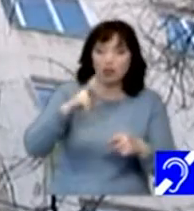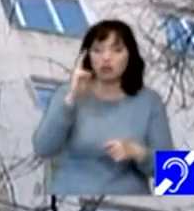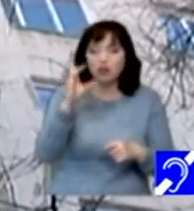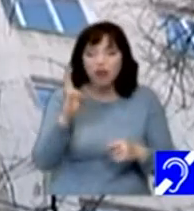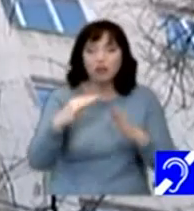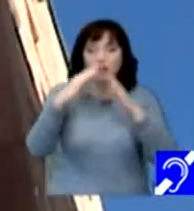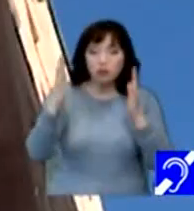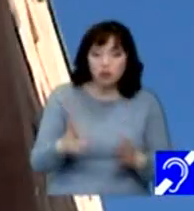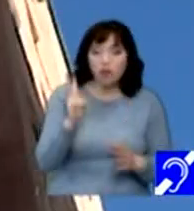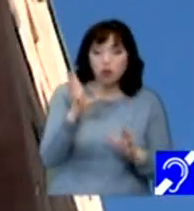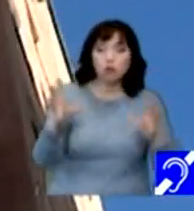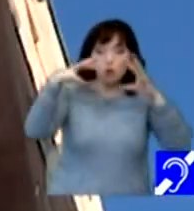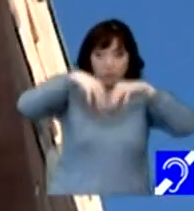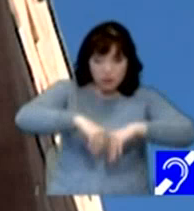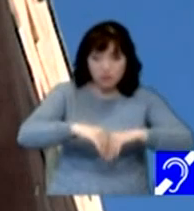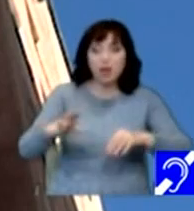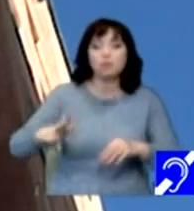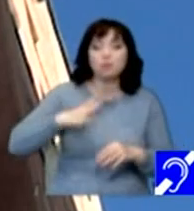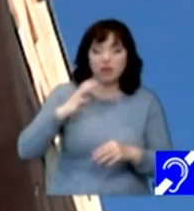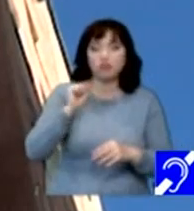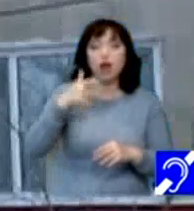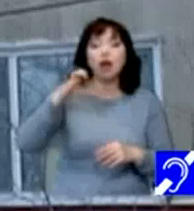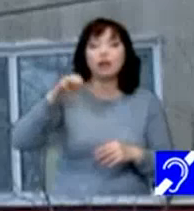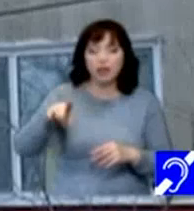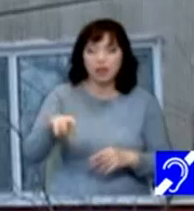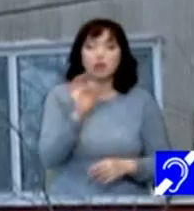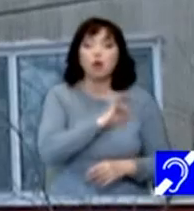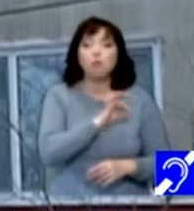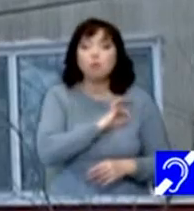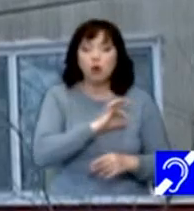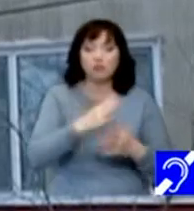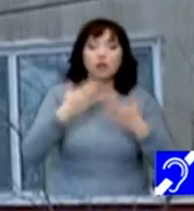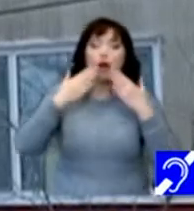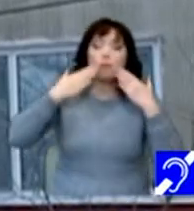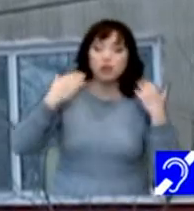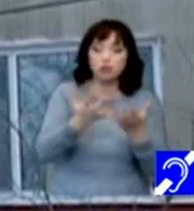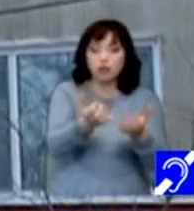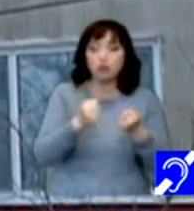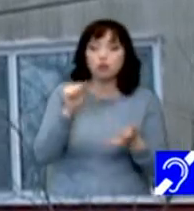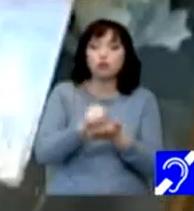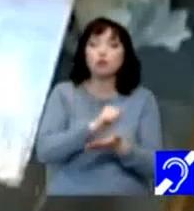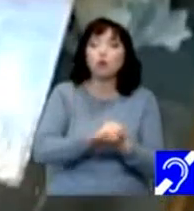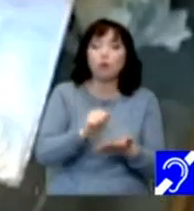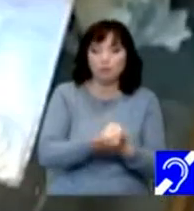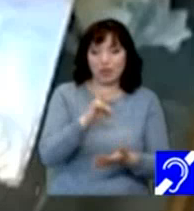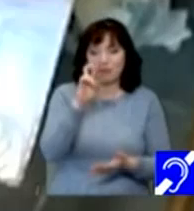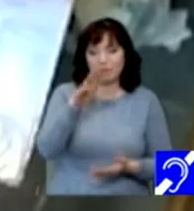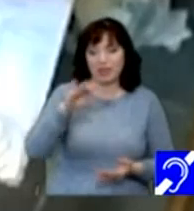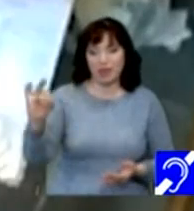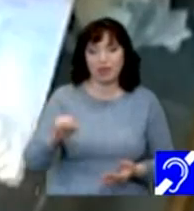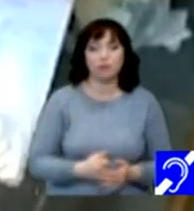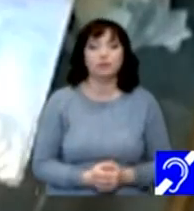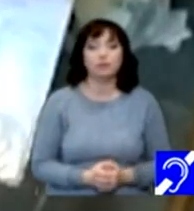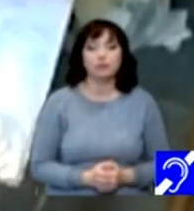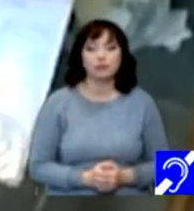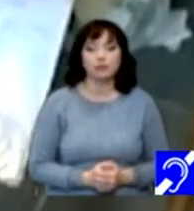juridice care, în complicitate cu un fost agent imobiliar, facilitau procedura de obținere a actelor cadastrale.